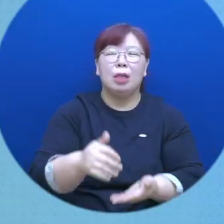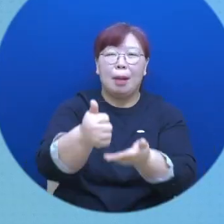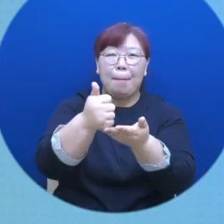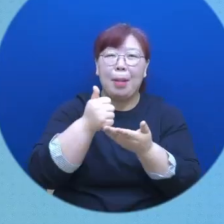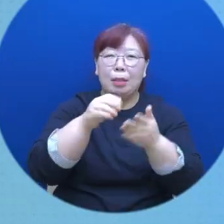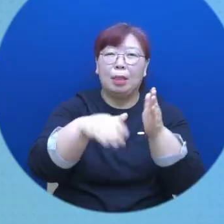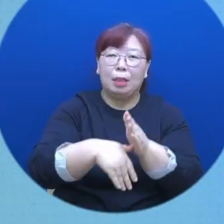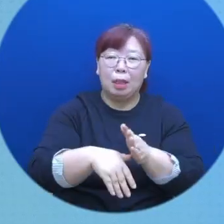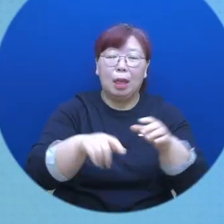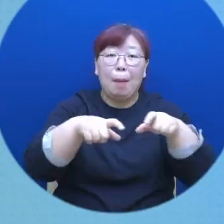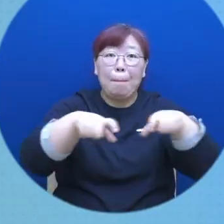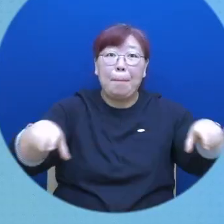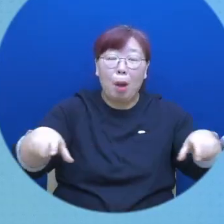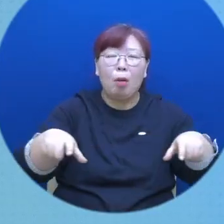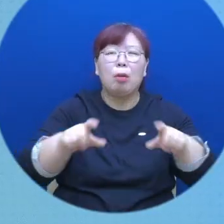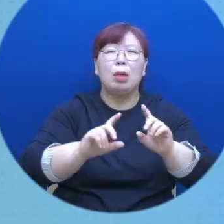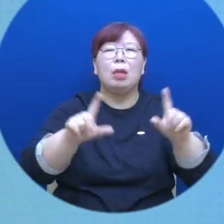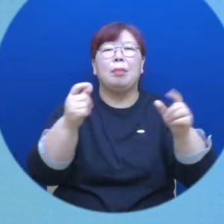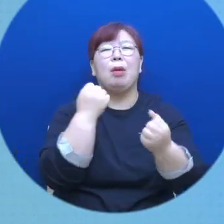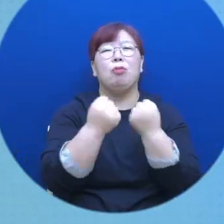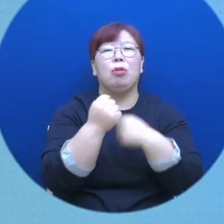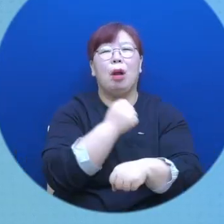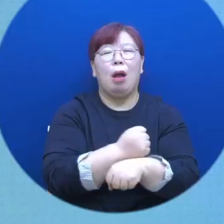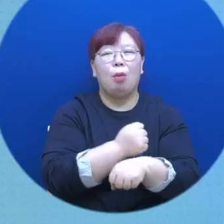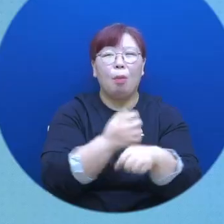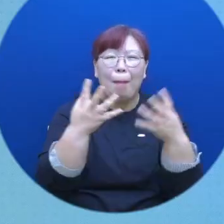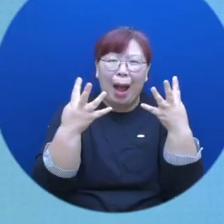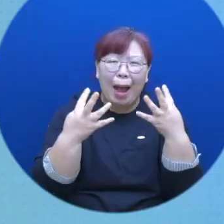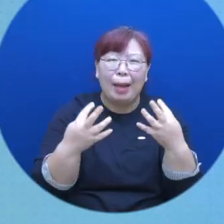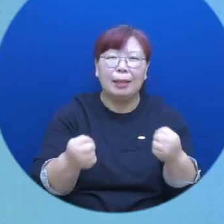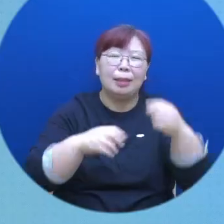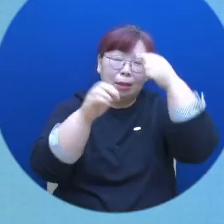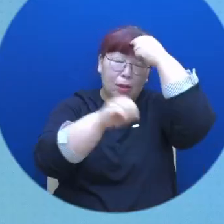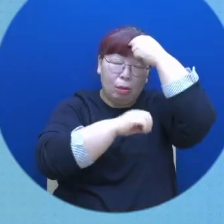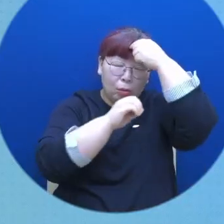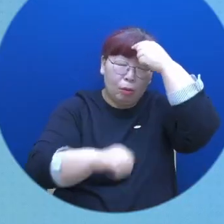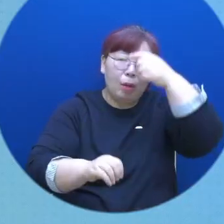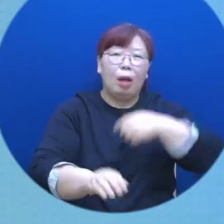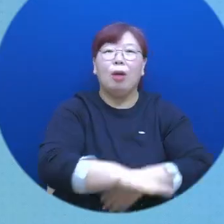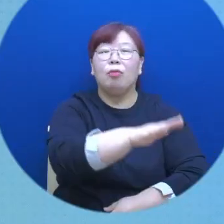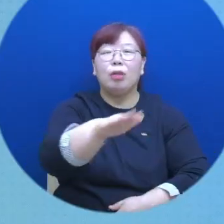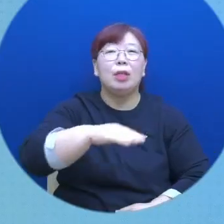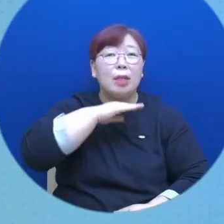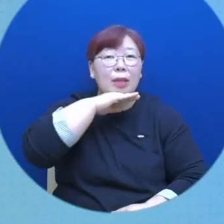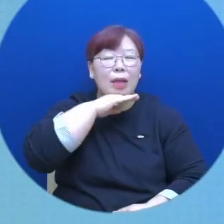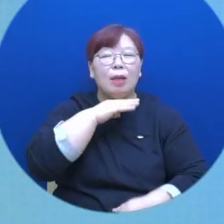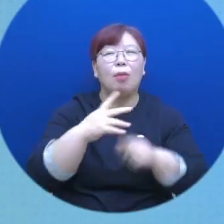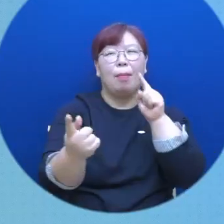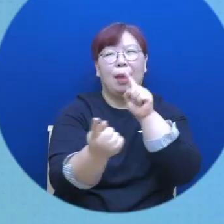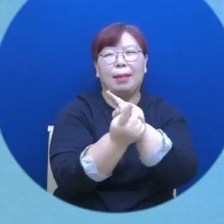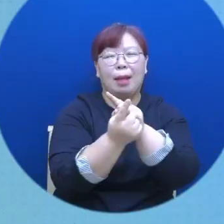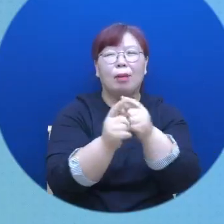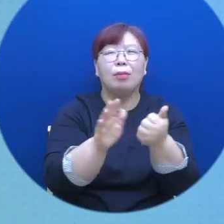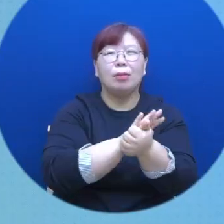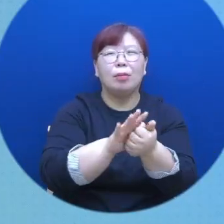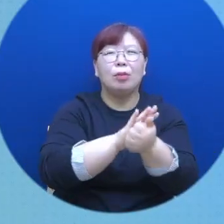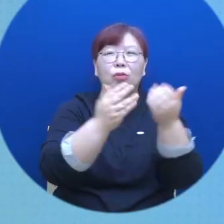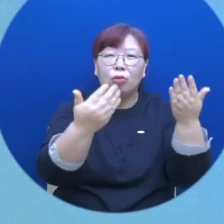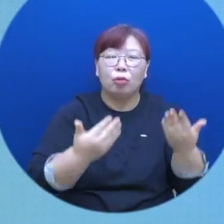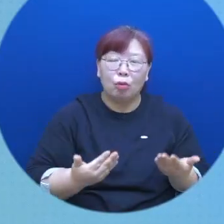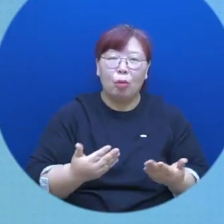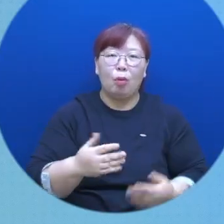평일이었는데도 불구하고 많은 성도들이 나와서 우리를 대접하고, 그곳에 갔더니